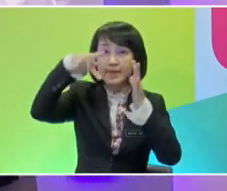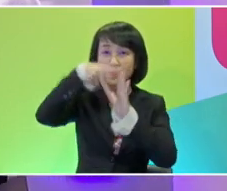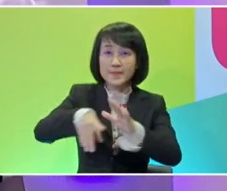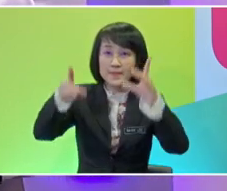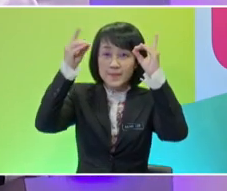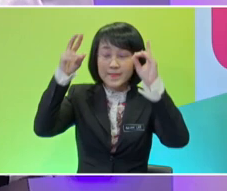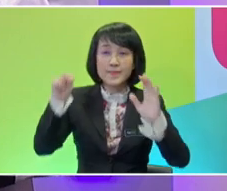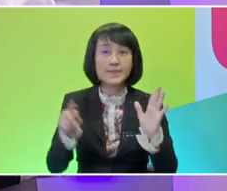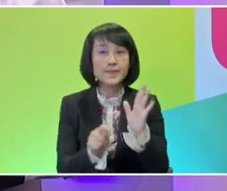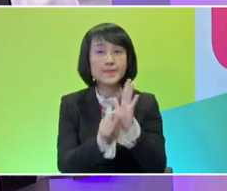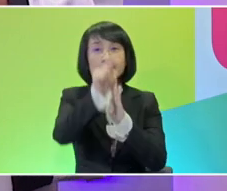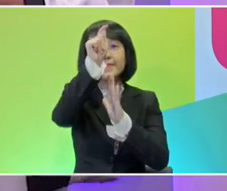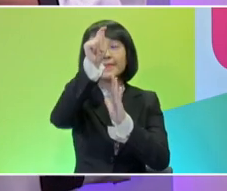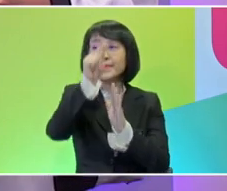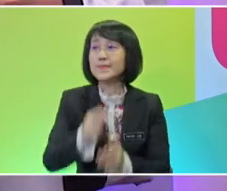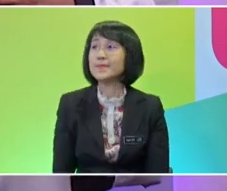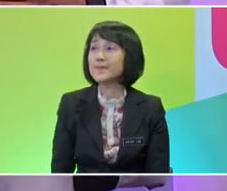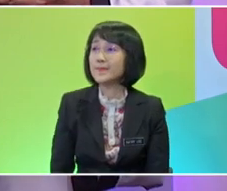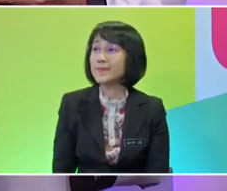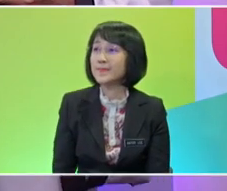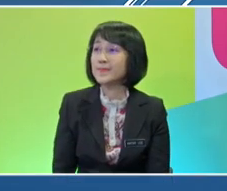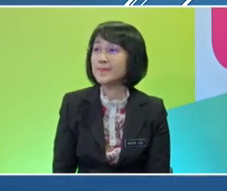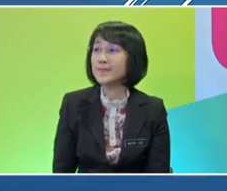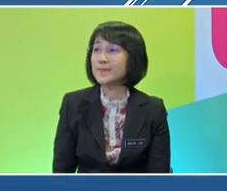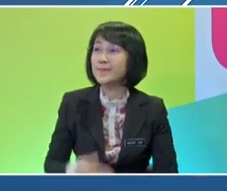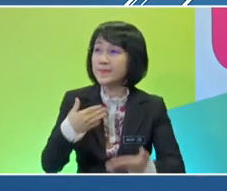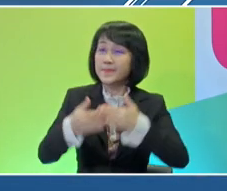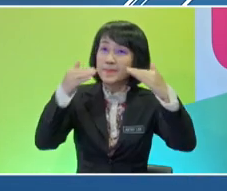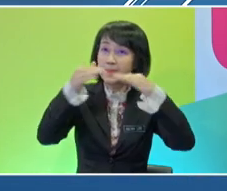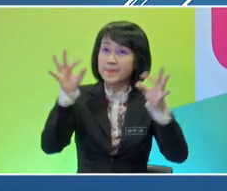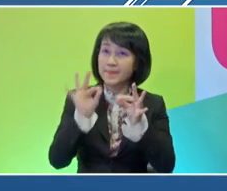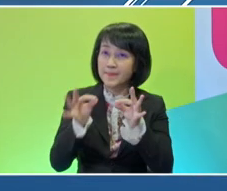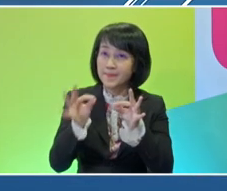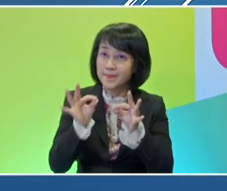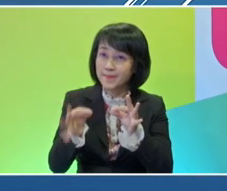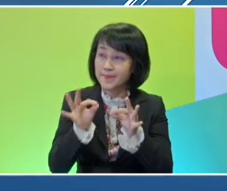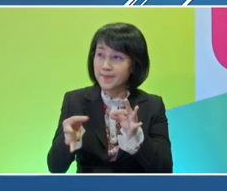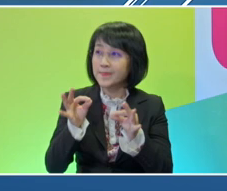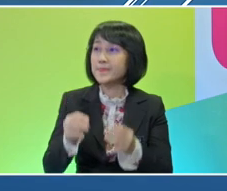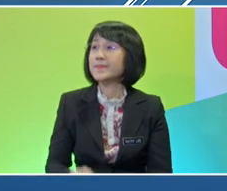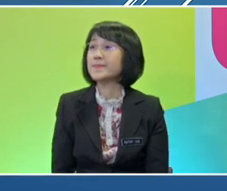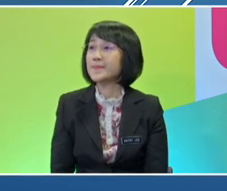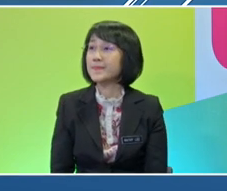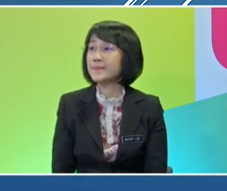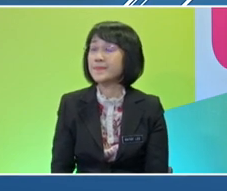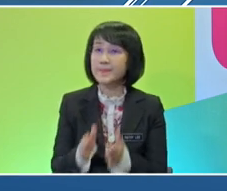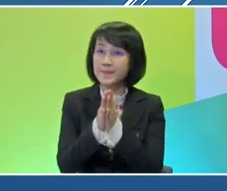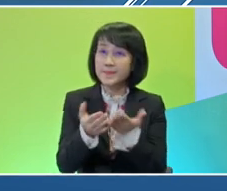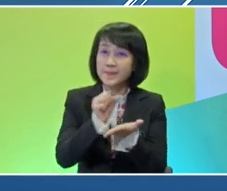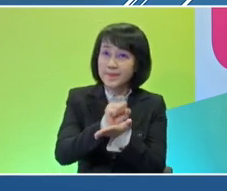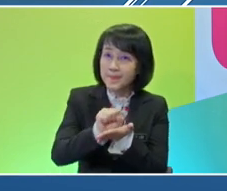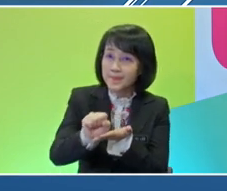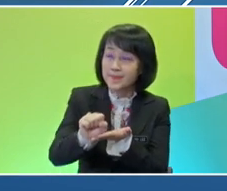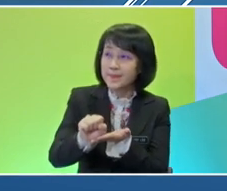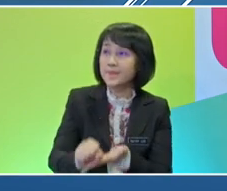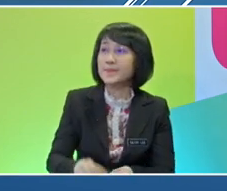peringkat tinggi ya ini sudah sampai tahap untuk menterjemah dan menginterpretasikan buku Suci serta